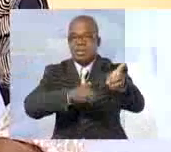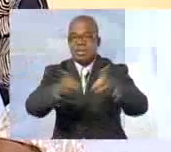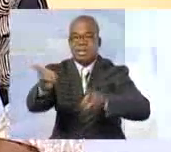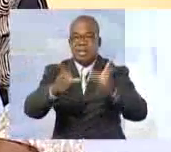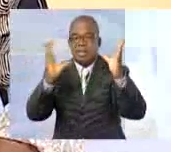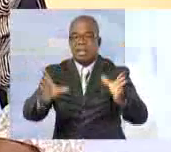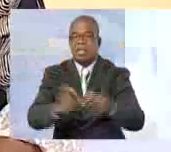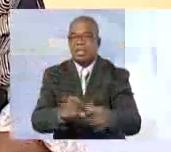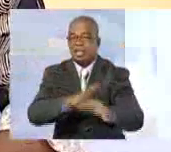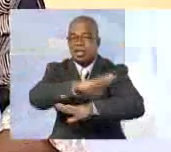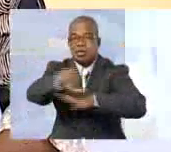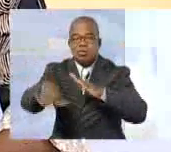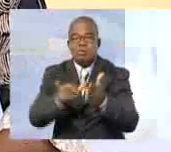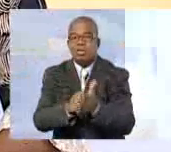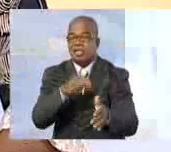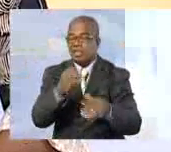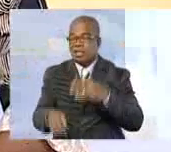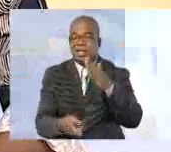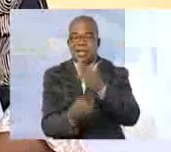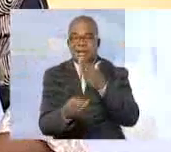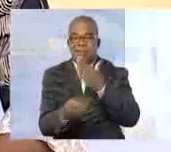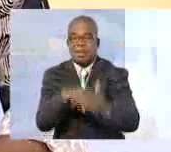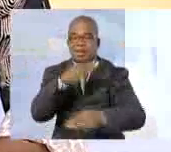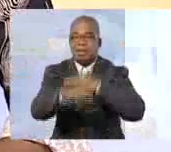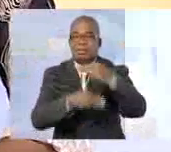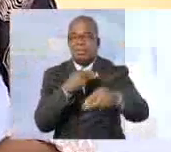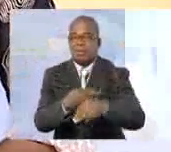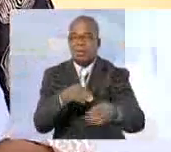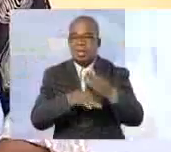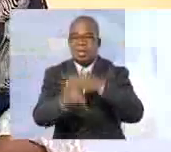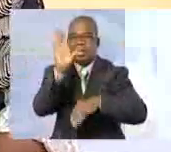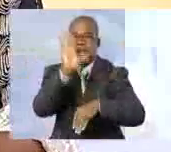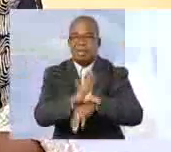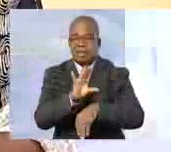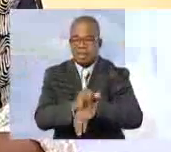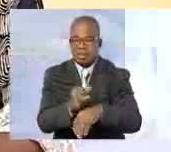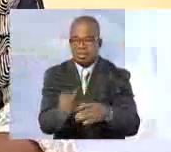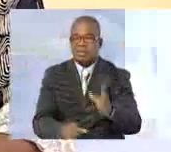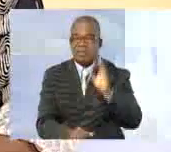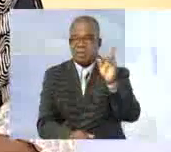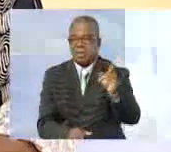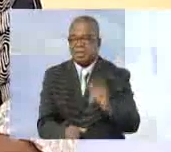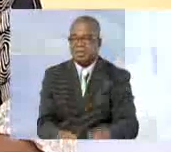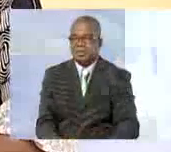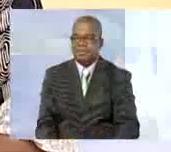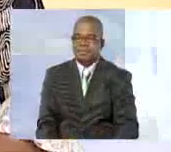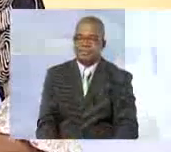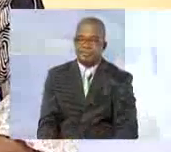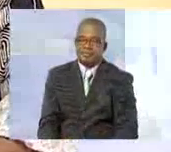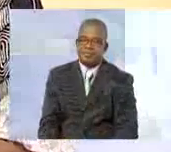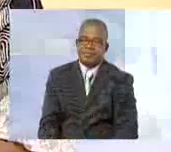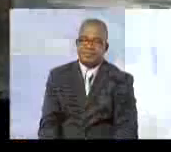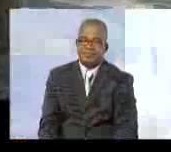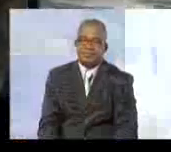des opérations de la Banque mondiale en Côte d'Ivoire, Madani Tal. C'est un sujet de Ali Dirasouba et Fatou